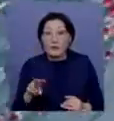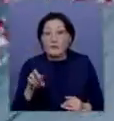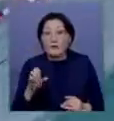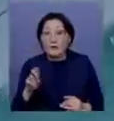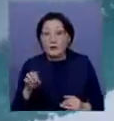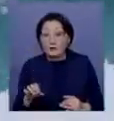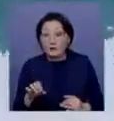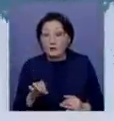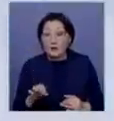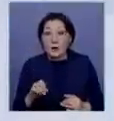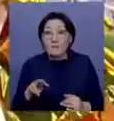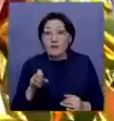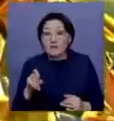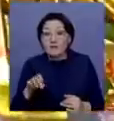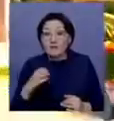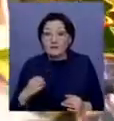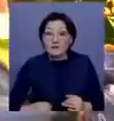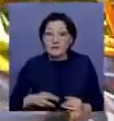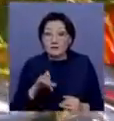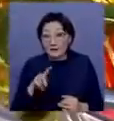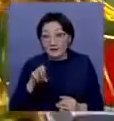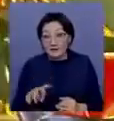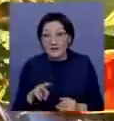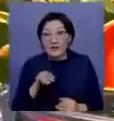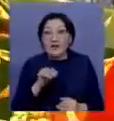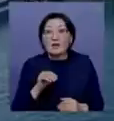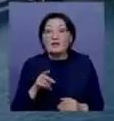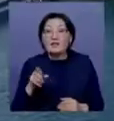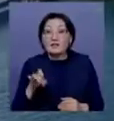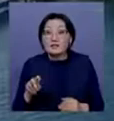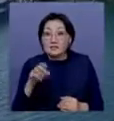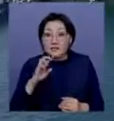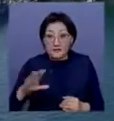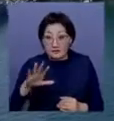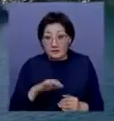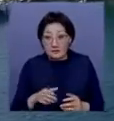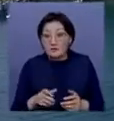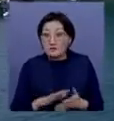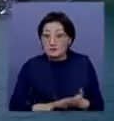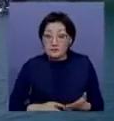Әмірліктері, сондай-ақ Малайзия, Франция, Таиланд және Греция елдерінде жалғасын табуда.